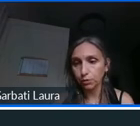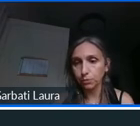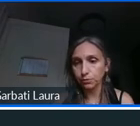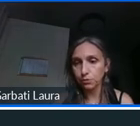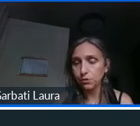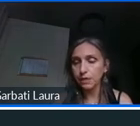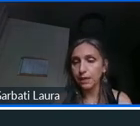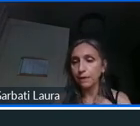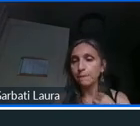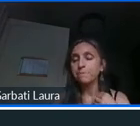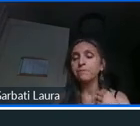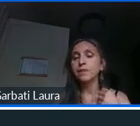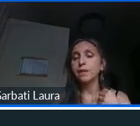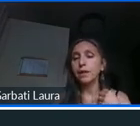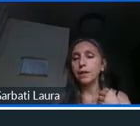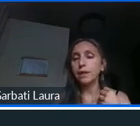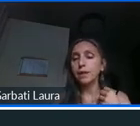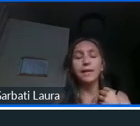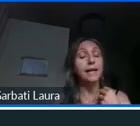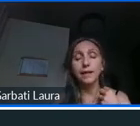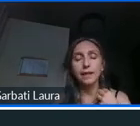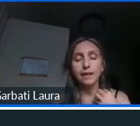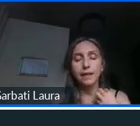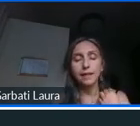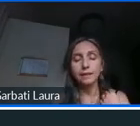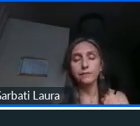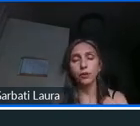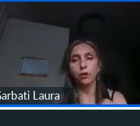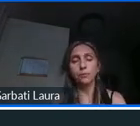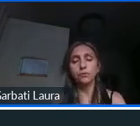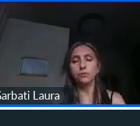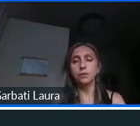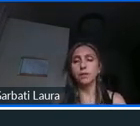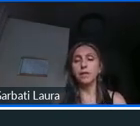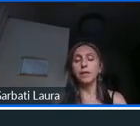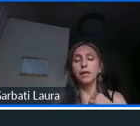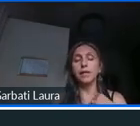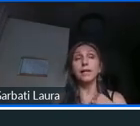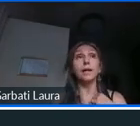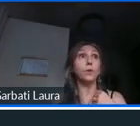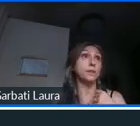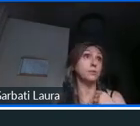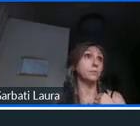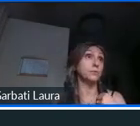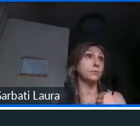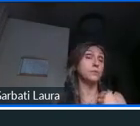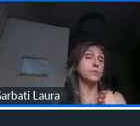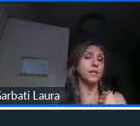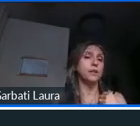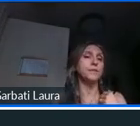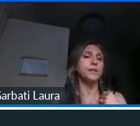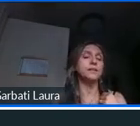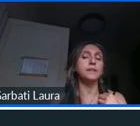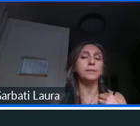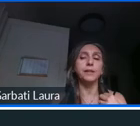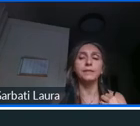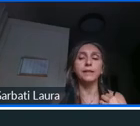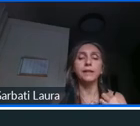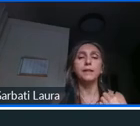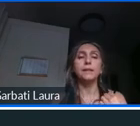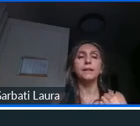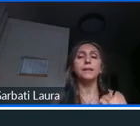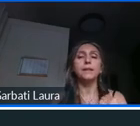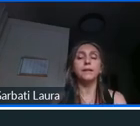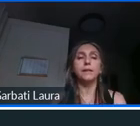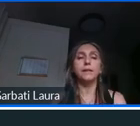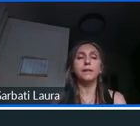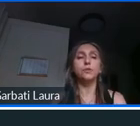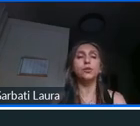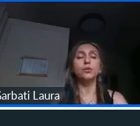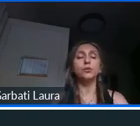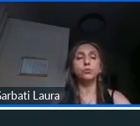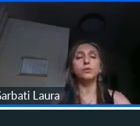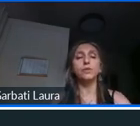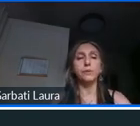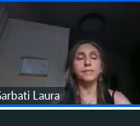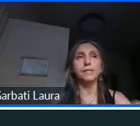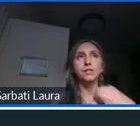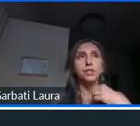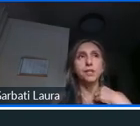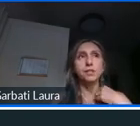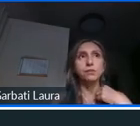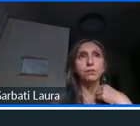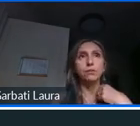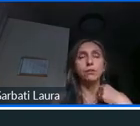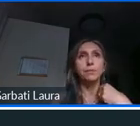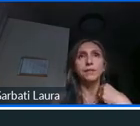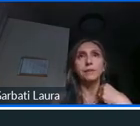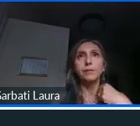scegliere la 4.0, è la Creative Commons e la 4.0. Evidentemente non tutte